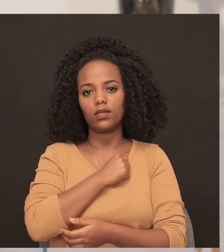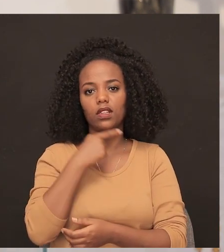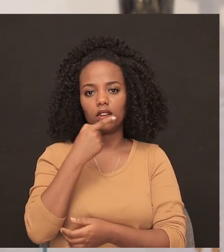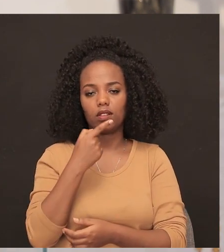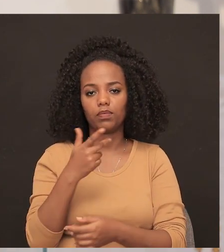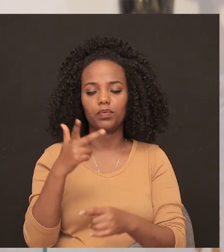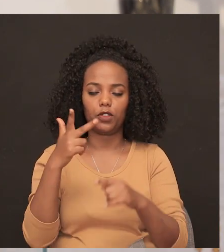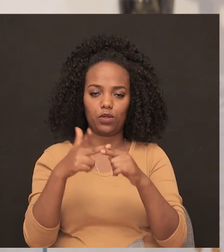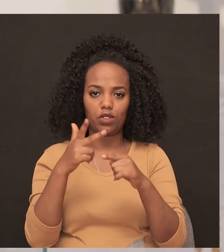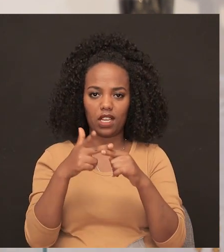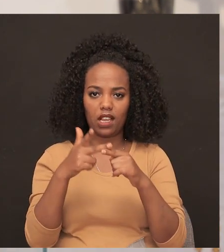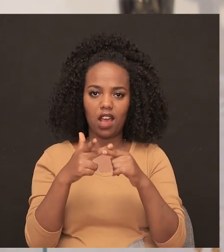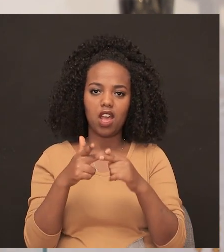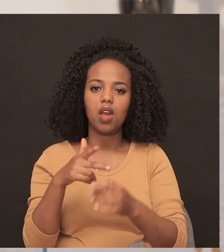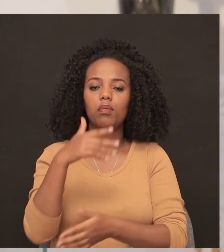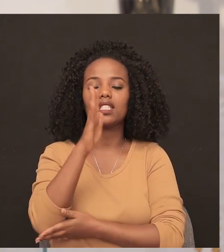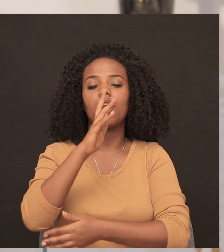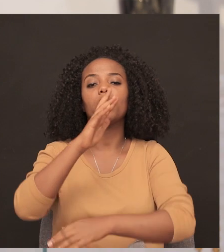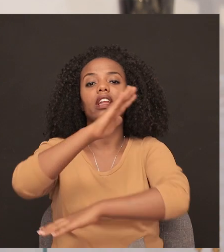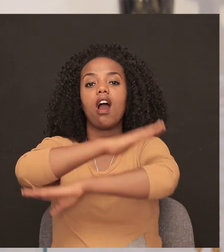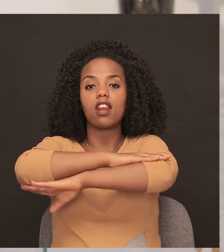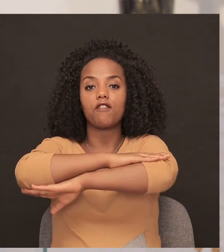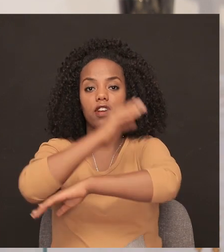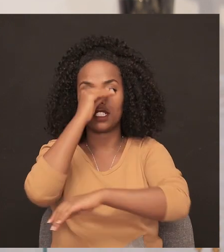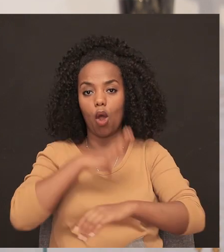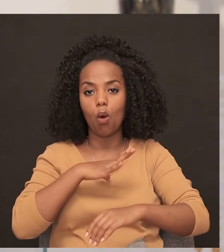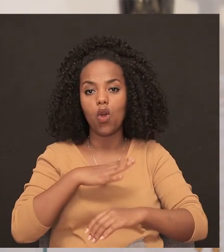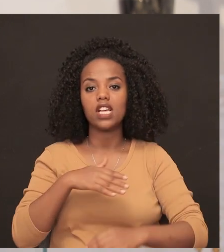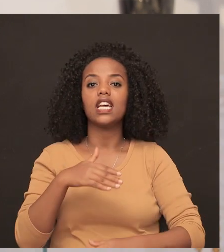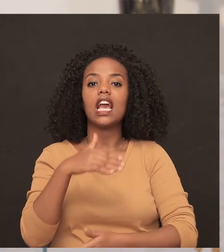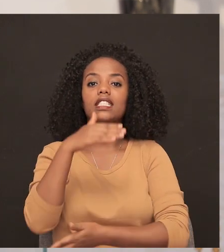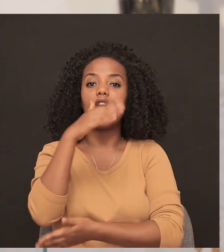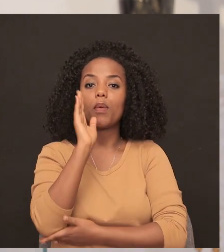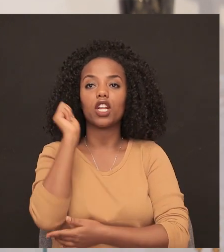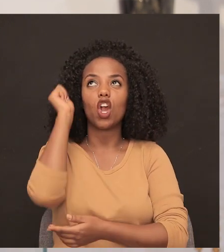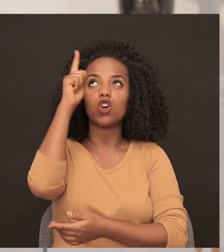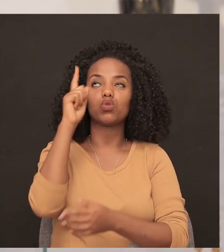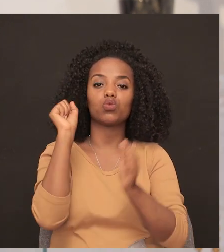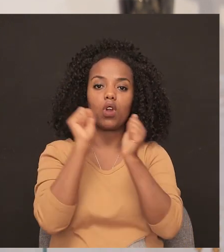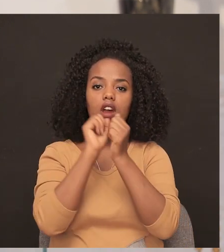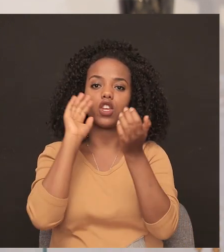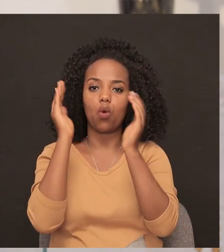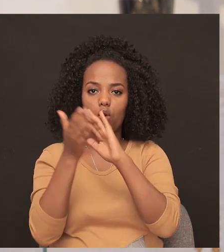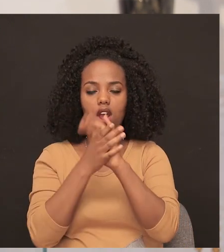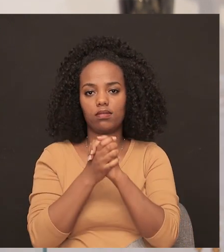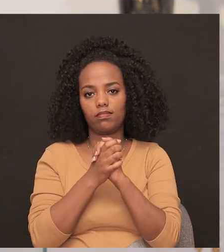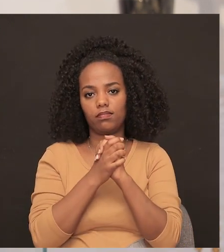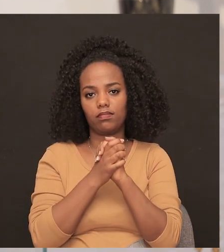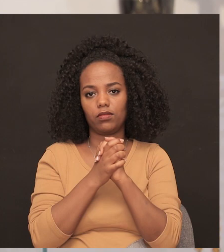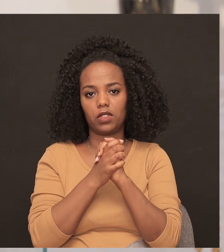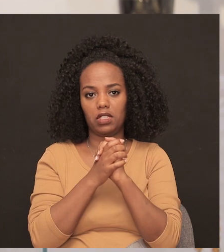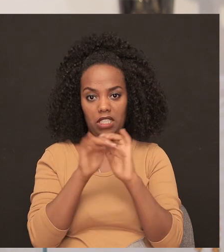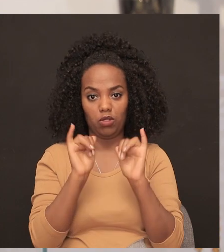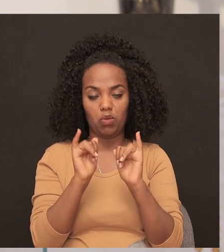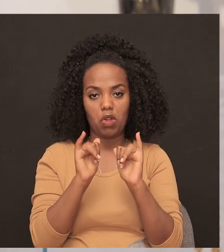ሶስተኛ በእግዚአብሔር ያረፈ ሰው እግዚአብሔር ከእርሱ ጋር ይሆናል።